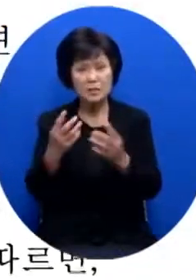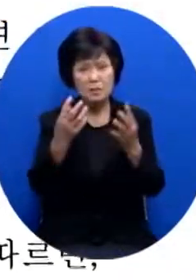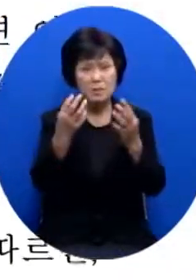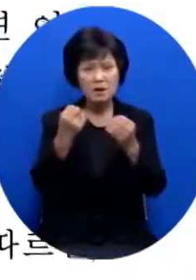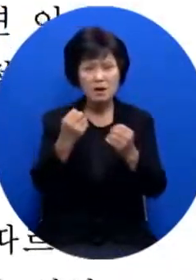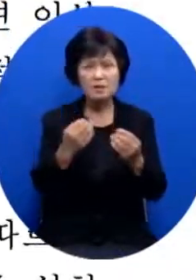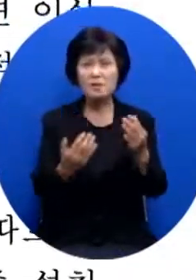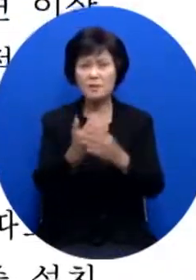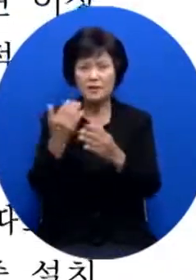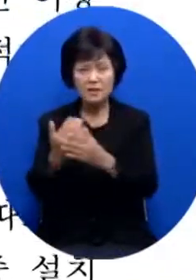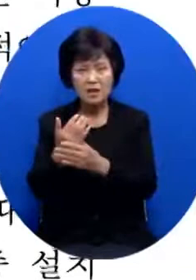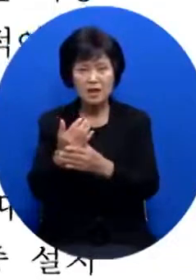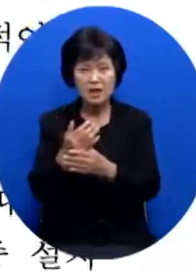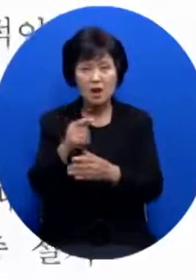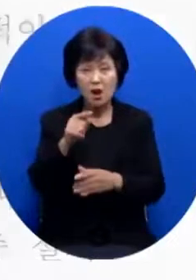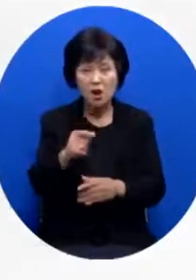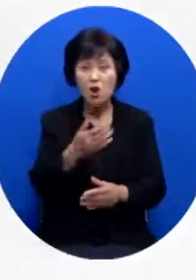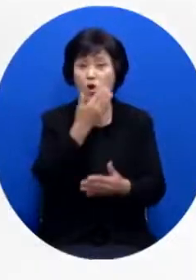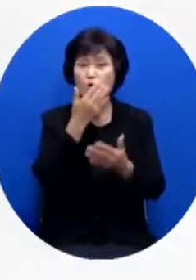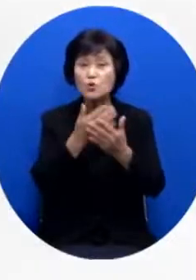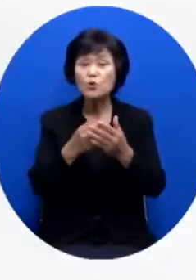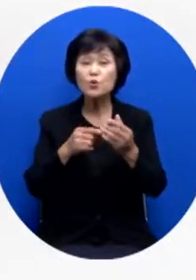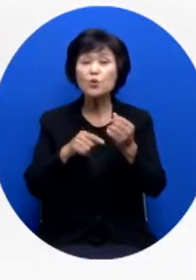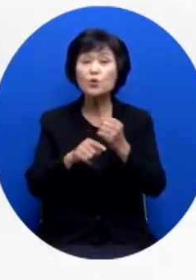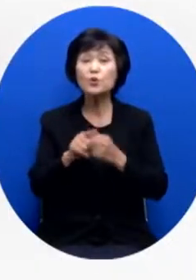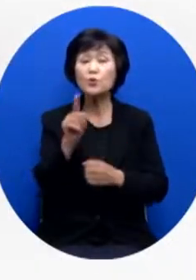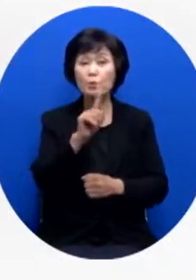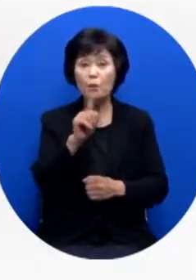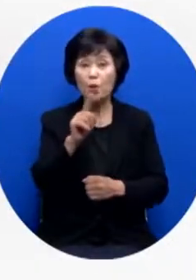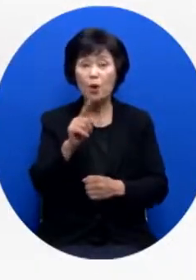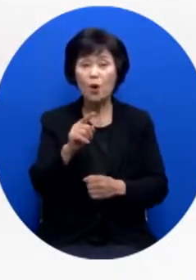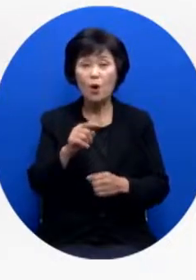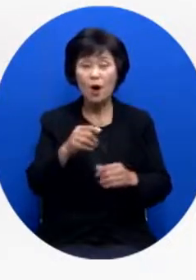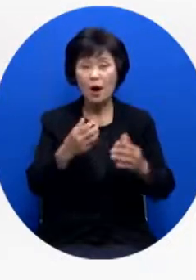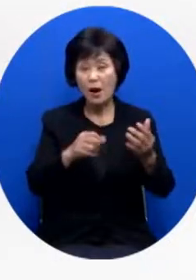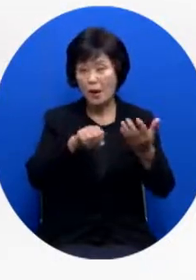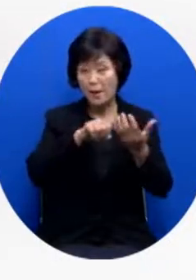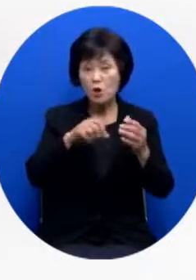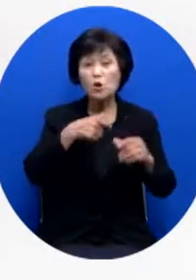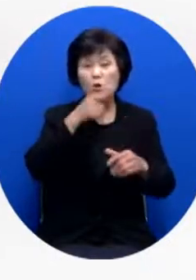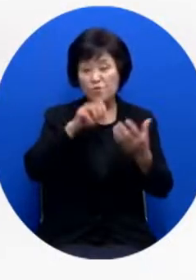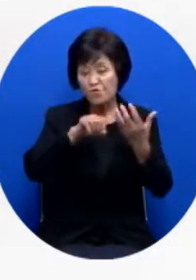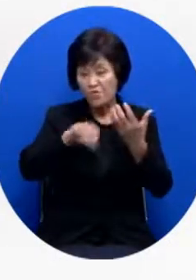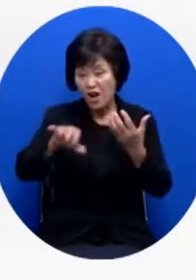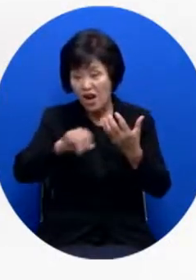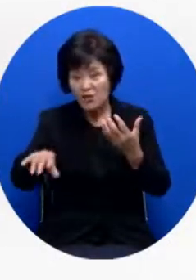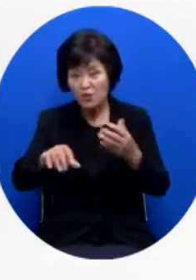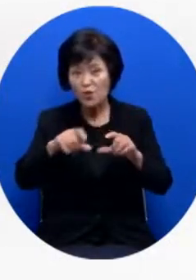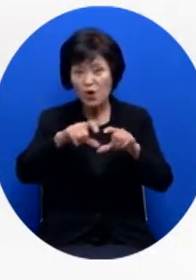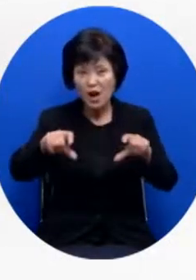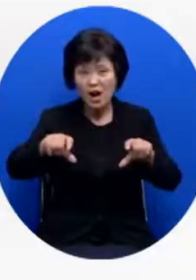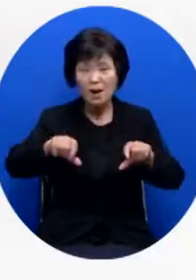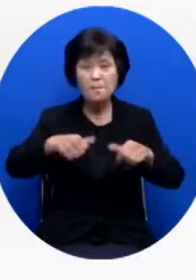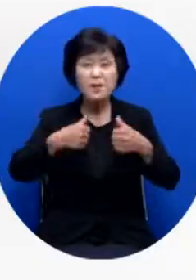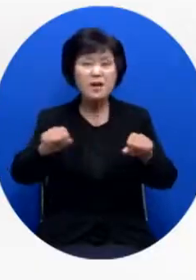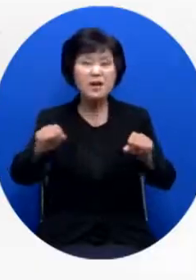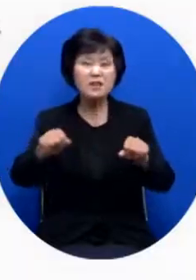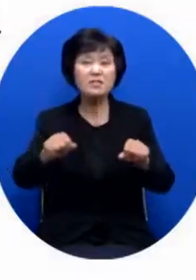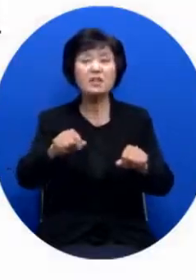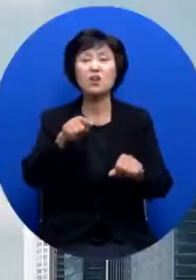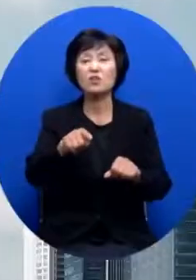발생했습니다. 싱크홀의 주요 원인으로는 하수관 손상이 46%를 차지하는 것으로 조사됐습니다.